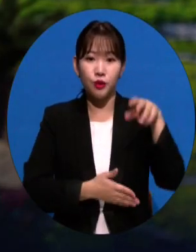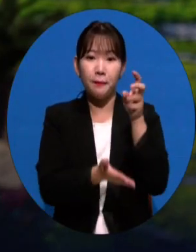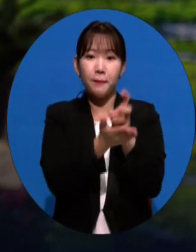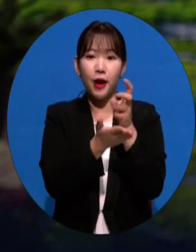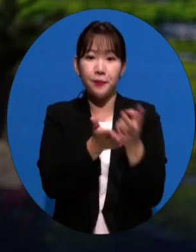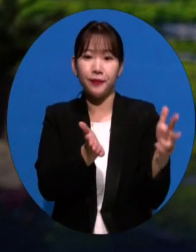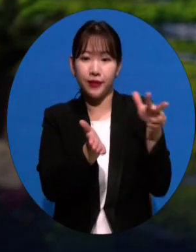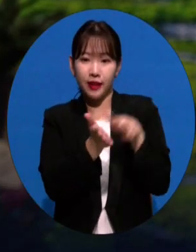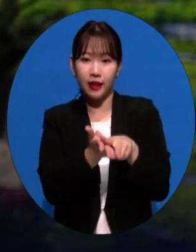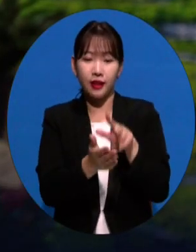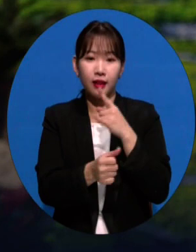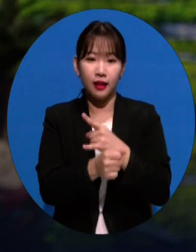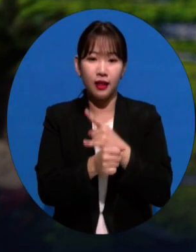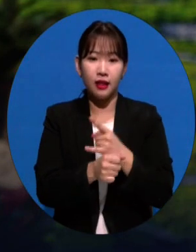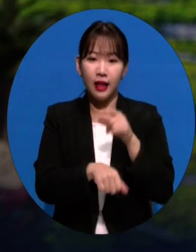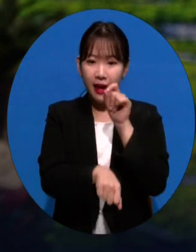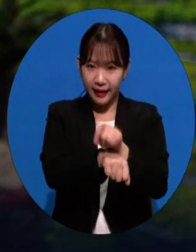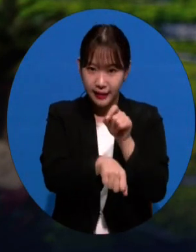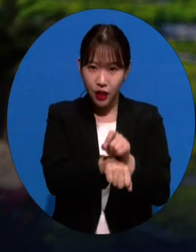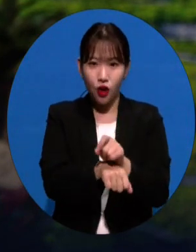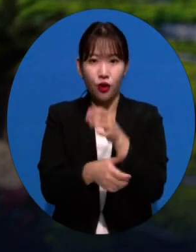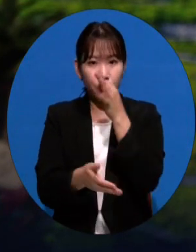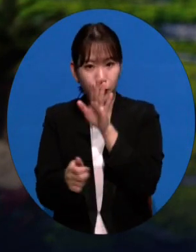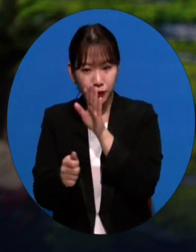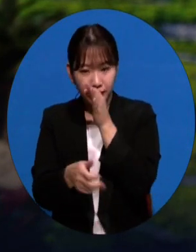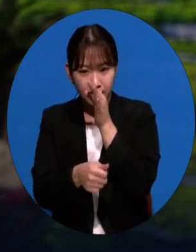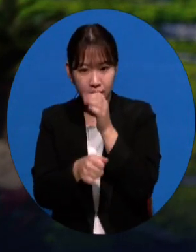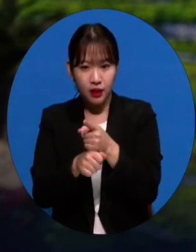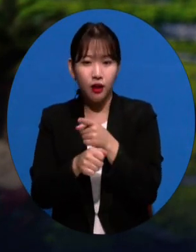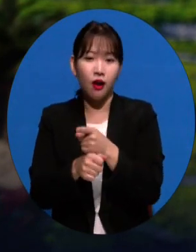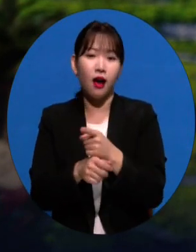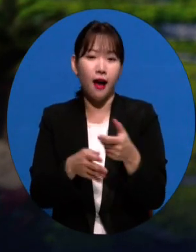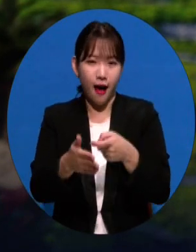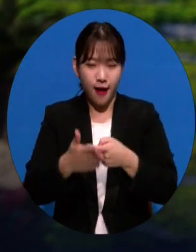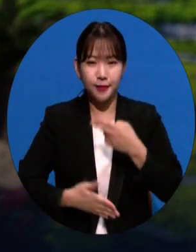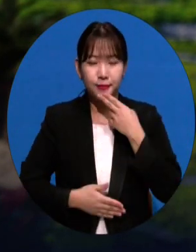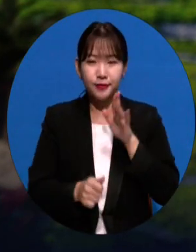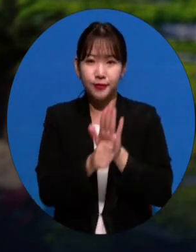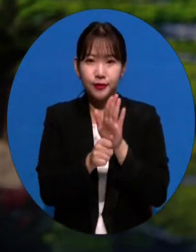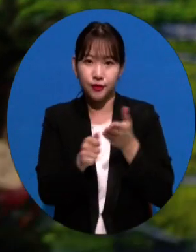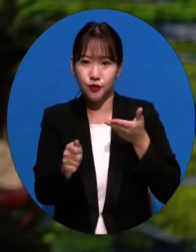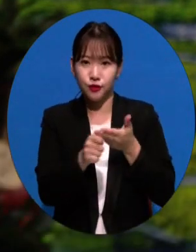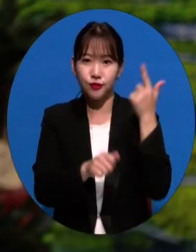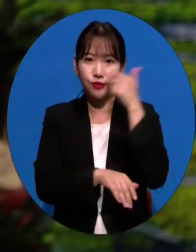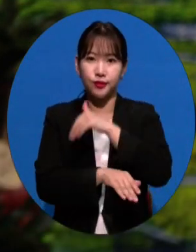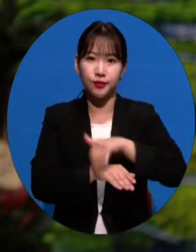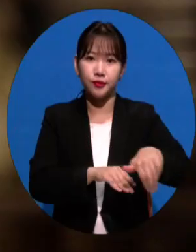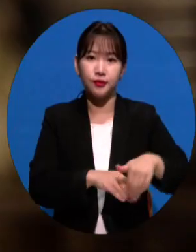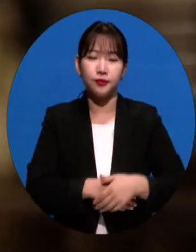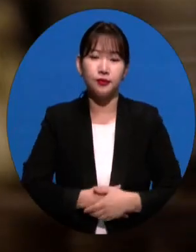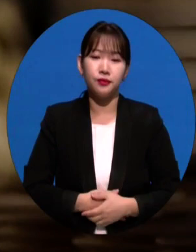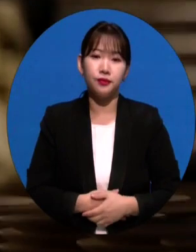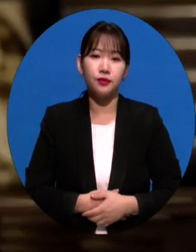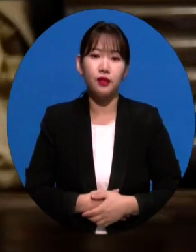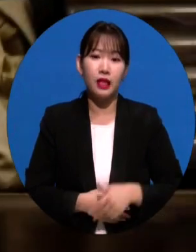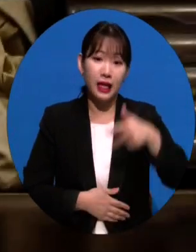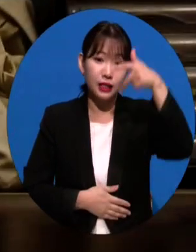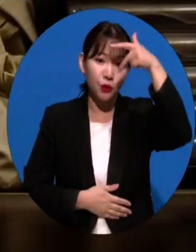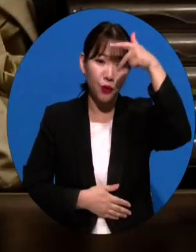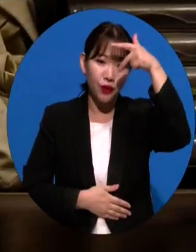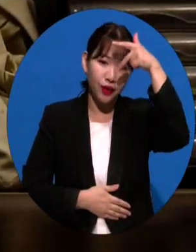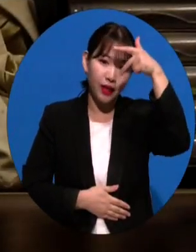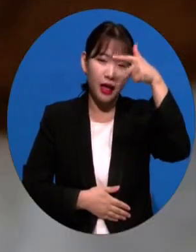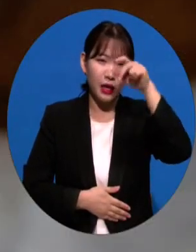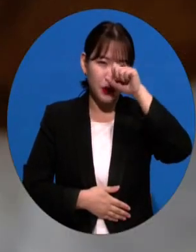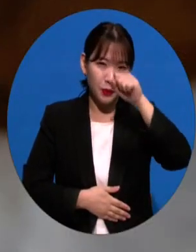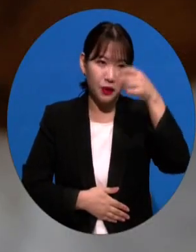조례를 제정하여 행정적으로, 재정적으로 아낌없이 지원할 계획입니다. 조선의 선진 도자